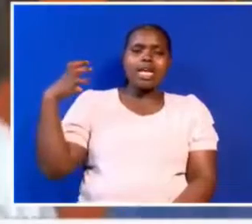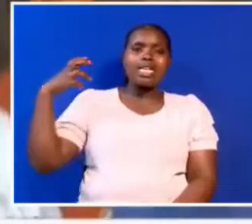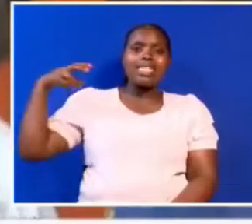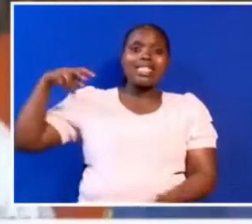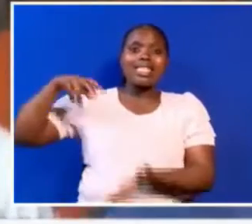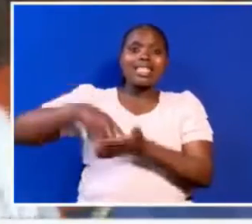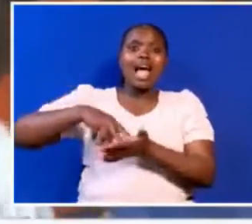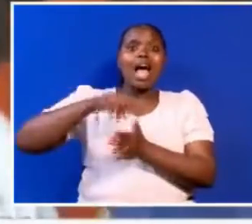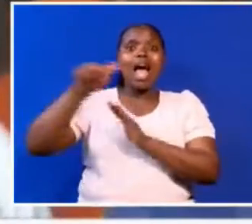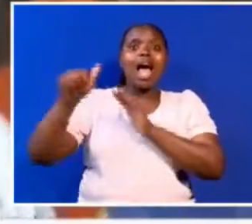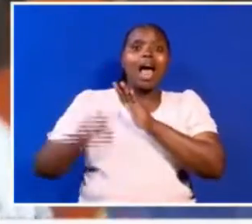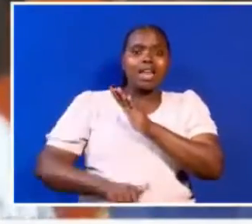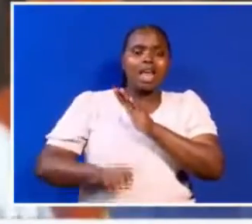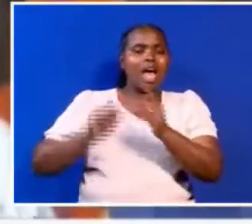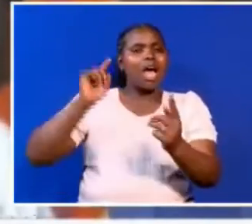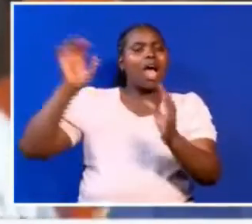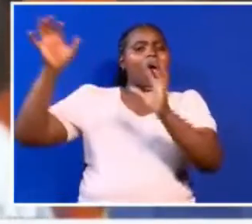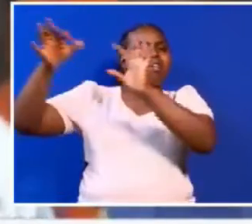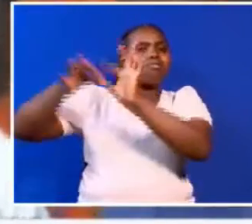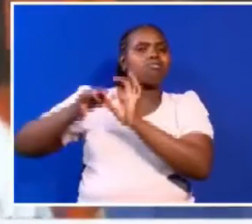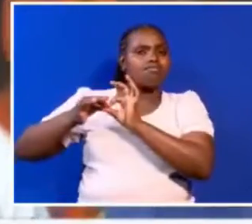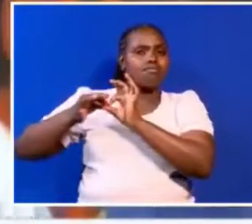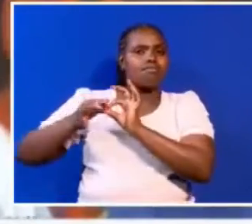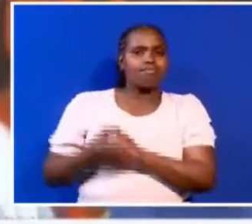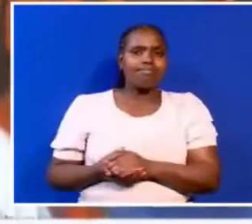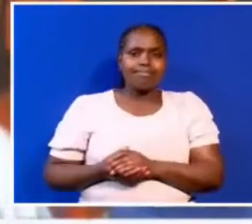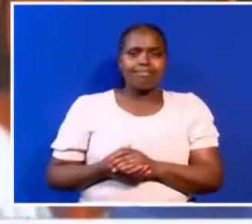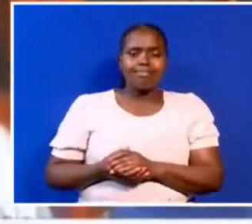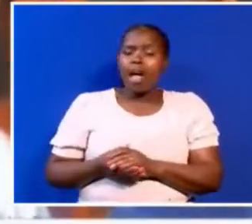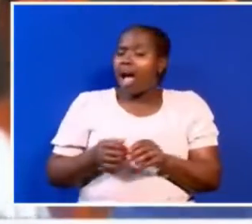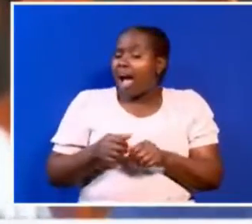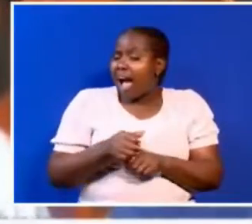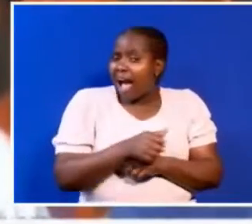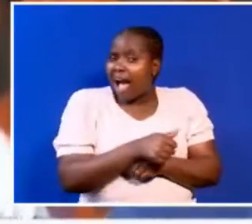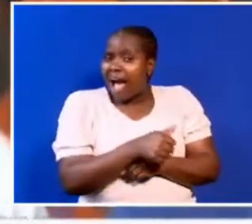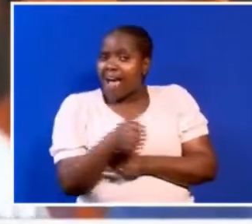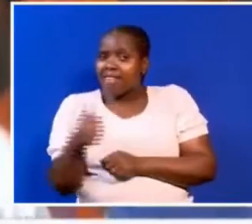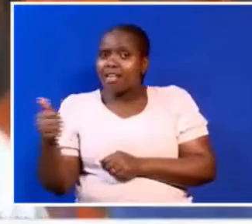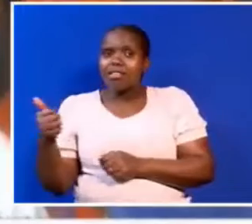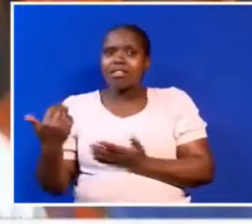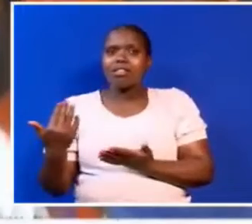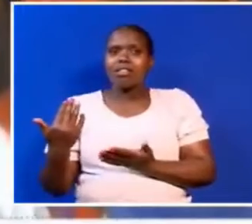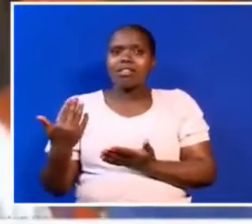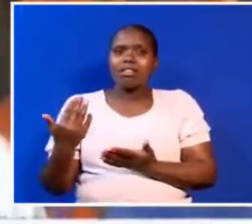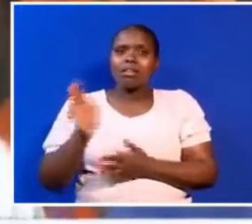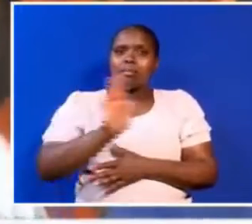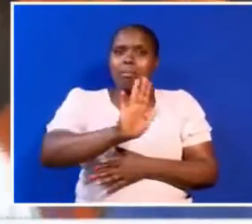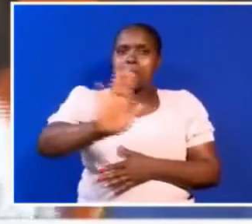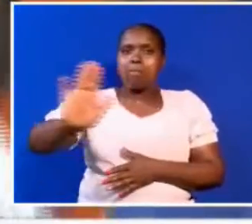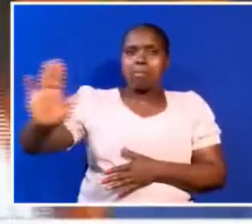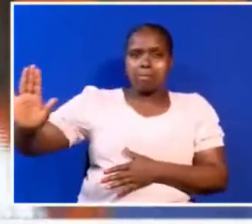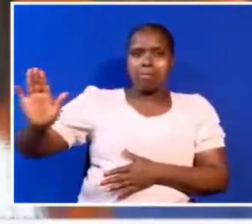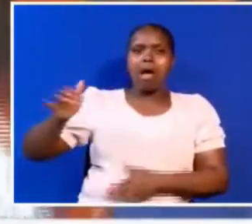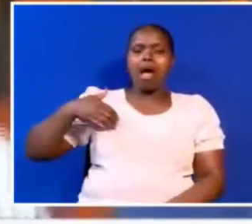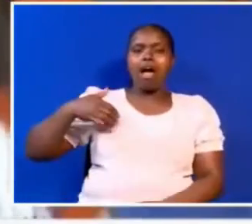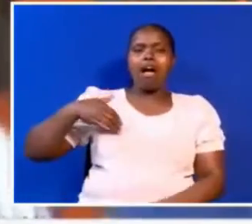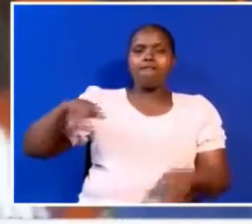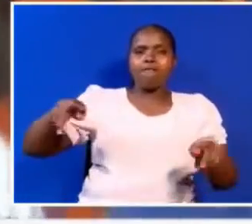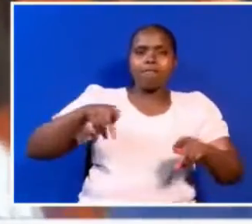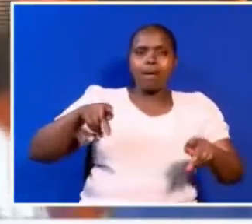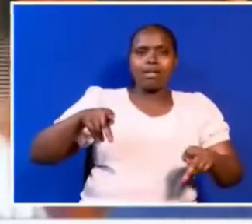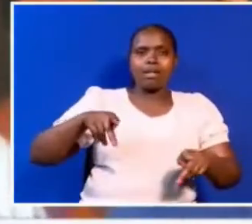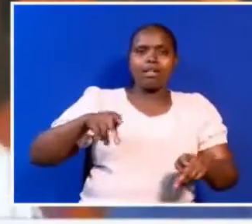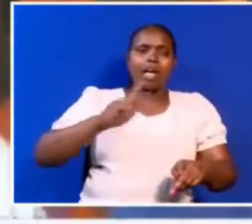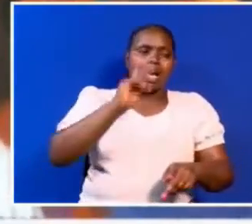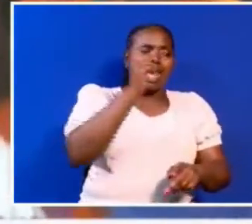kwa tikiti ya chama cha muungano. Wale wote wanachama kwa vyama vyao, jina letu Azi